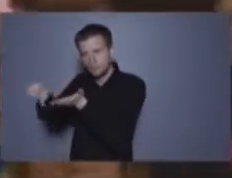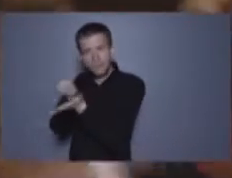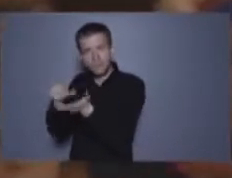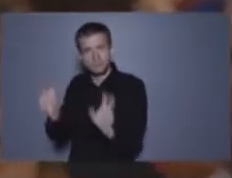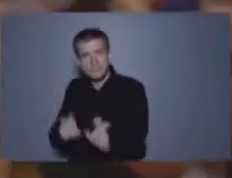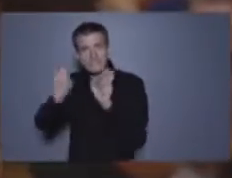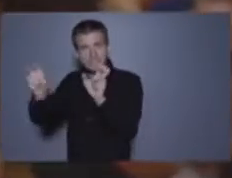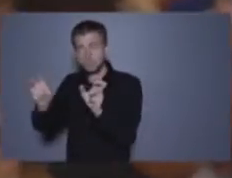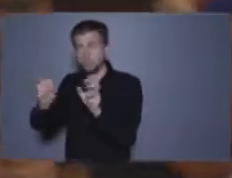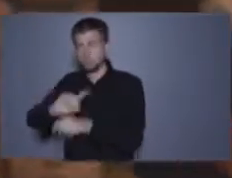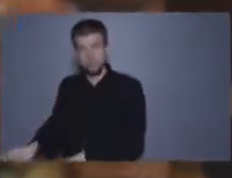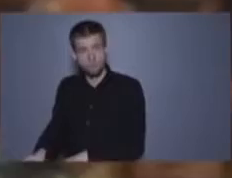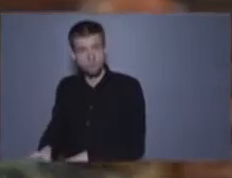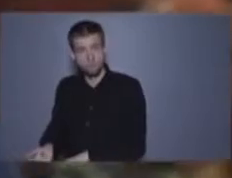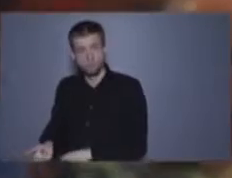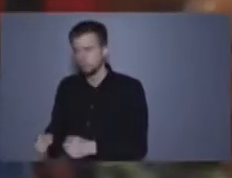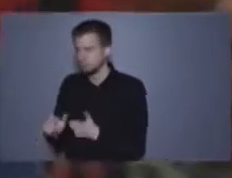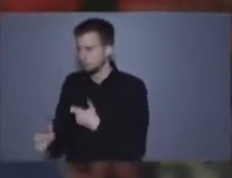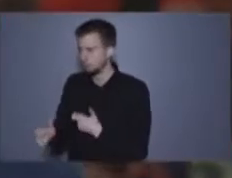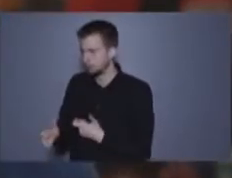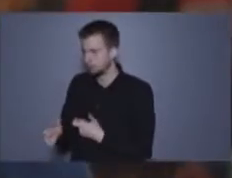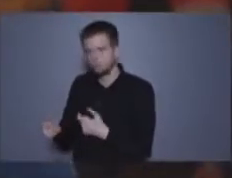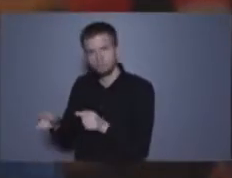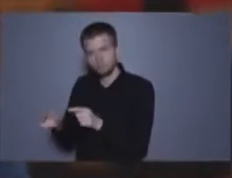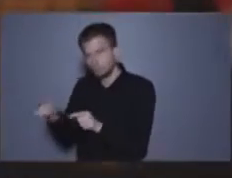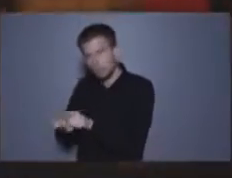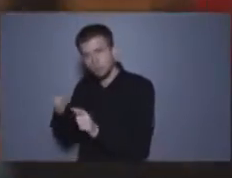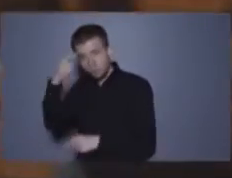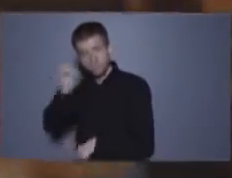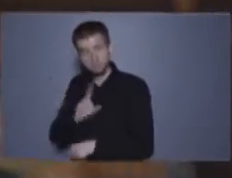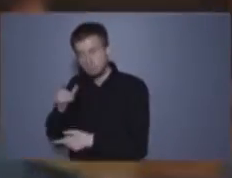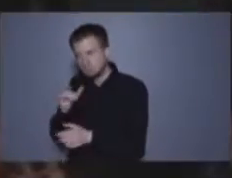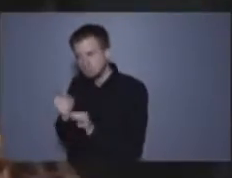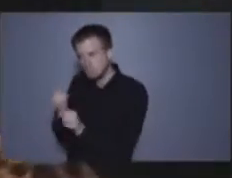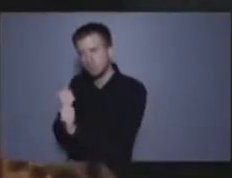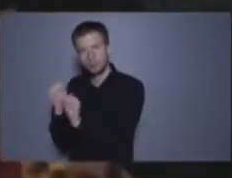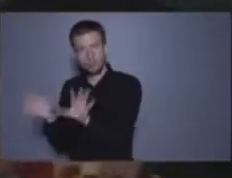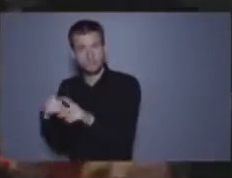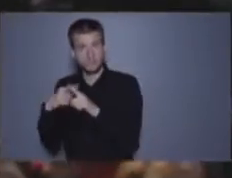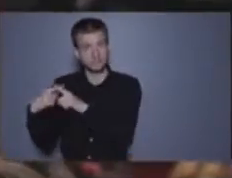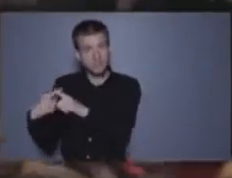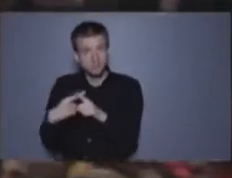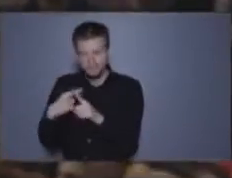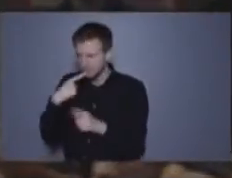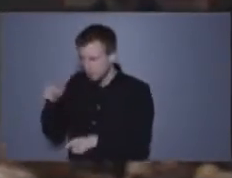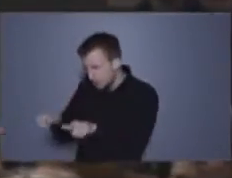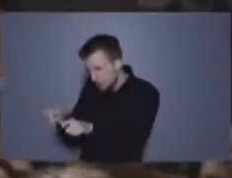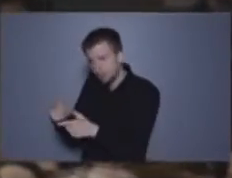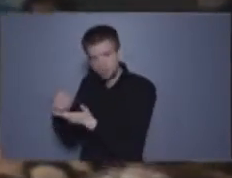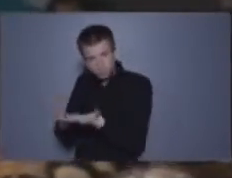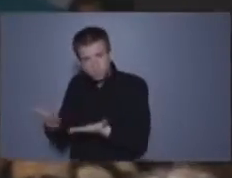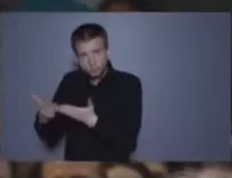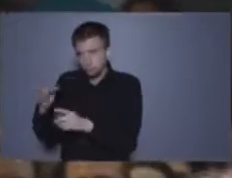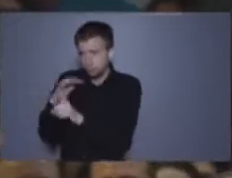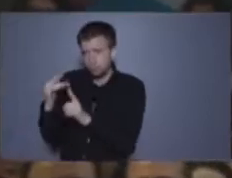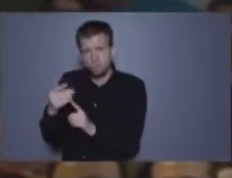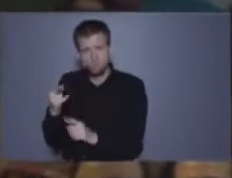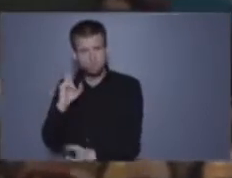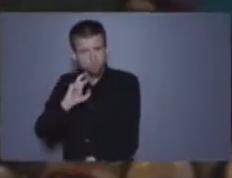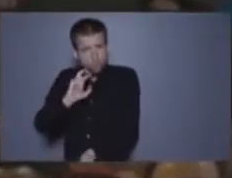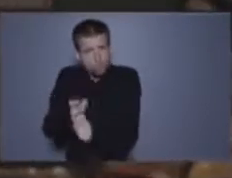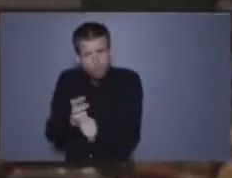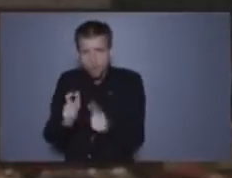seront pas non plus pour celles qui ont des horaires à temps partiel. Ça veut dire que c'est les mêmes, ceux qui ont la situation la plus difficile socialement, qui seront les